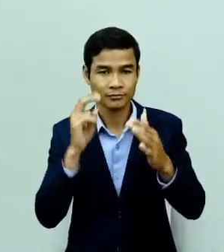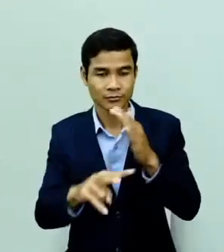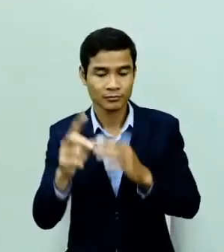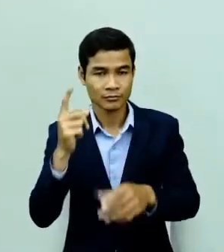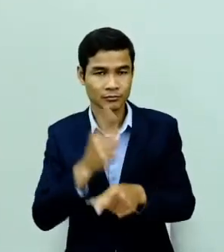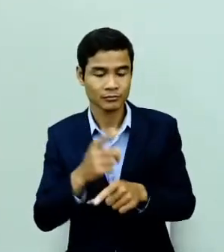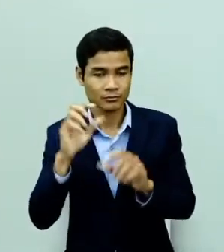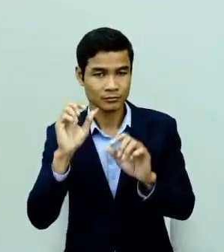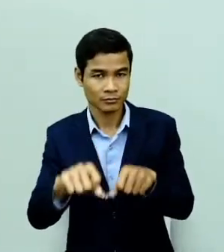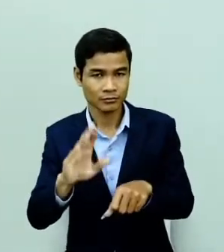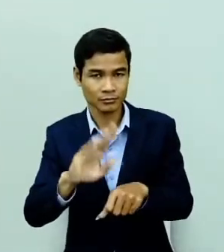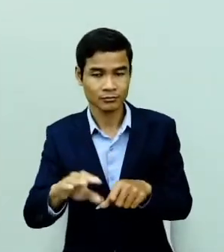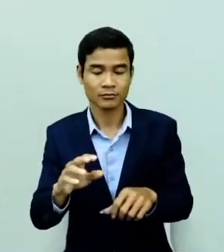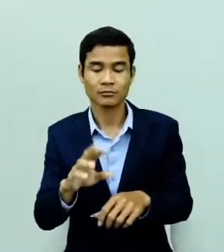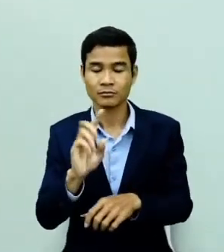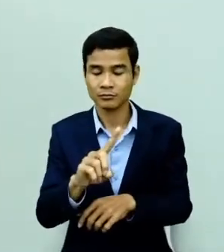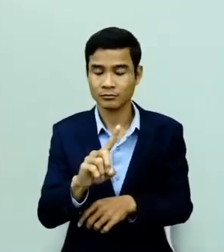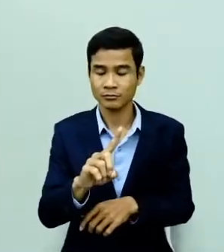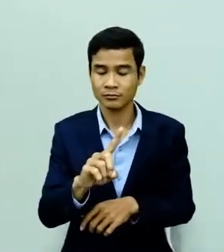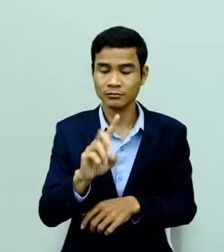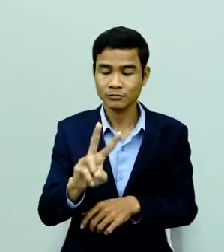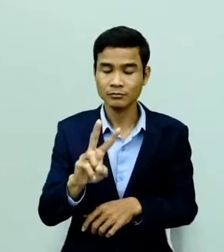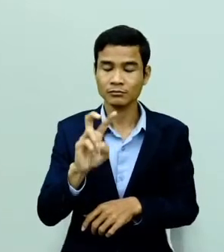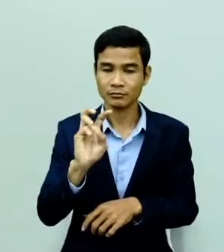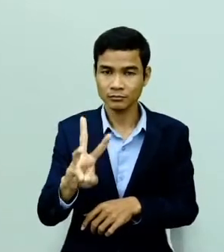ដែរឬទេចា